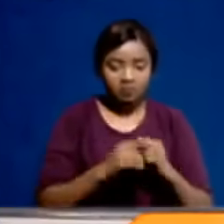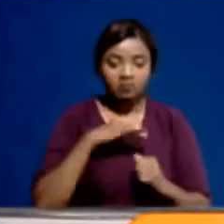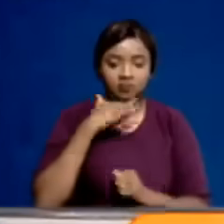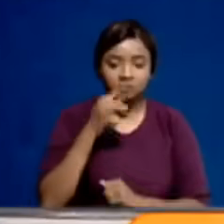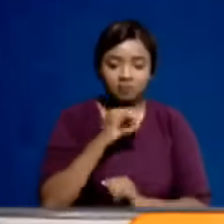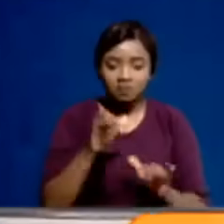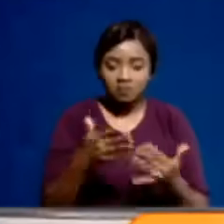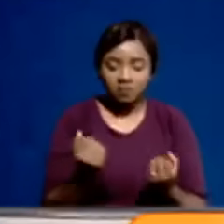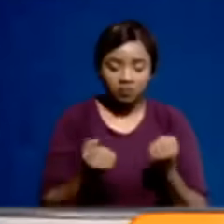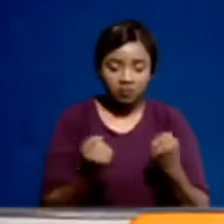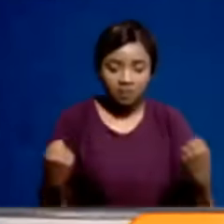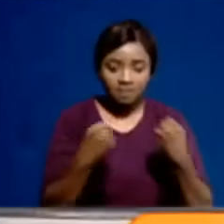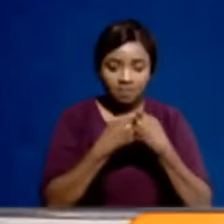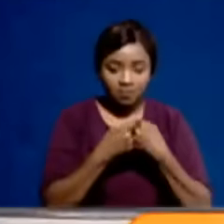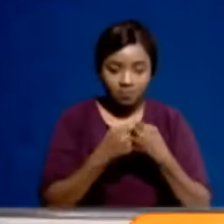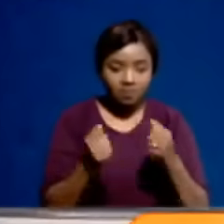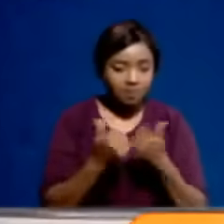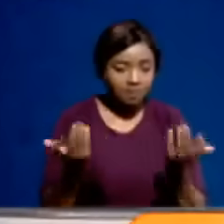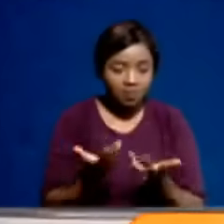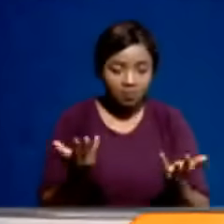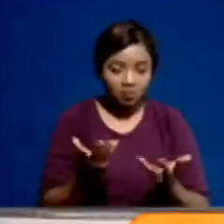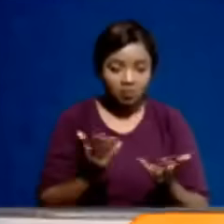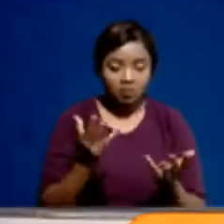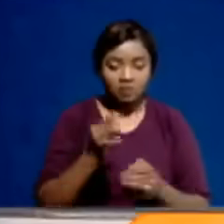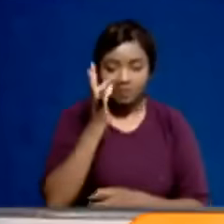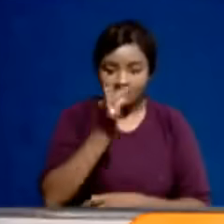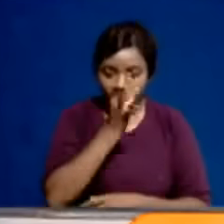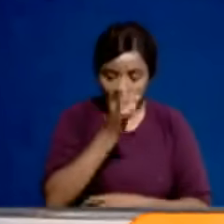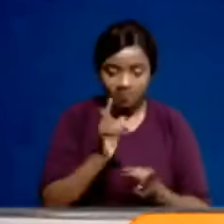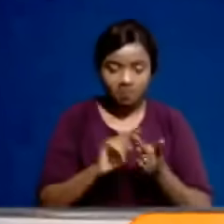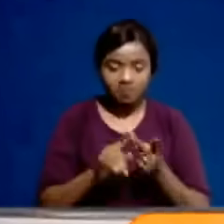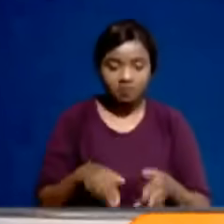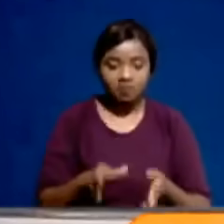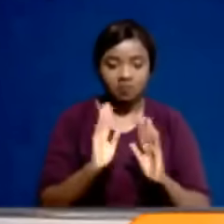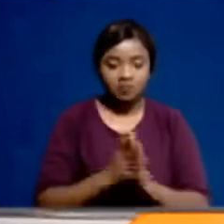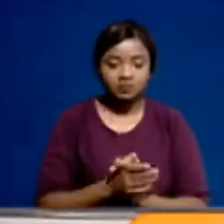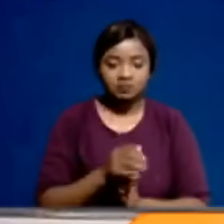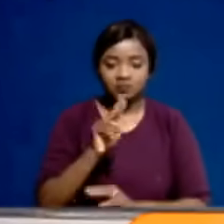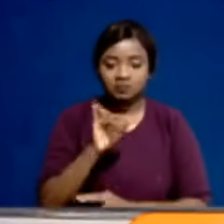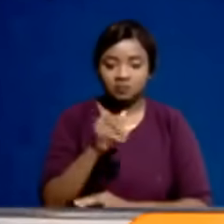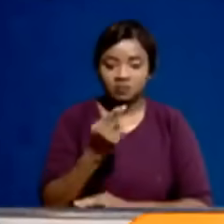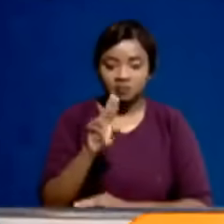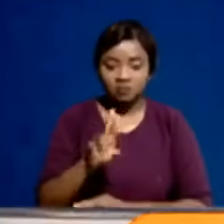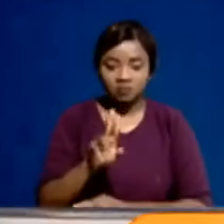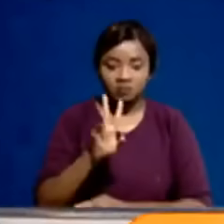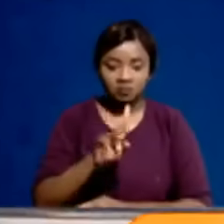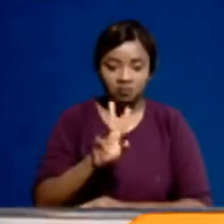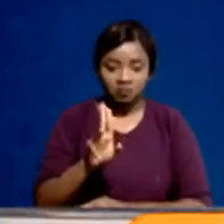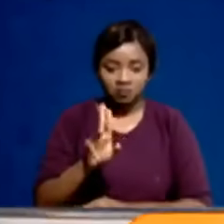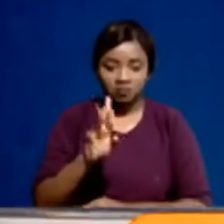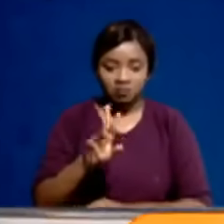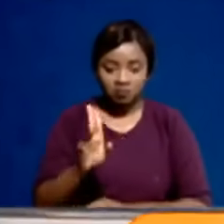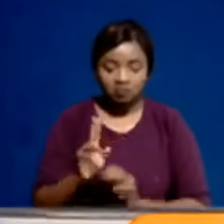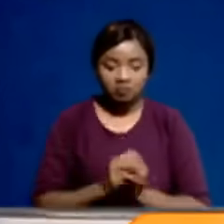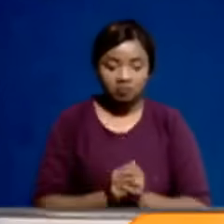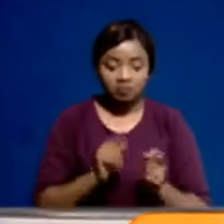kufuatia ajali ya barabarani iliyotokea barabara kuu ya Nyeri-Nyahururu jana jioni. Ajali hiyo ilihusisha matatu,